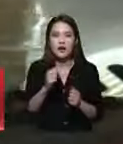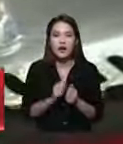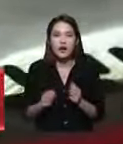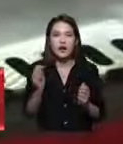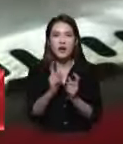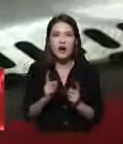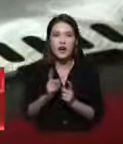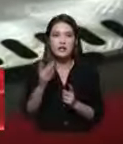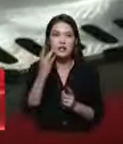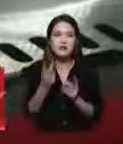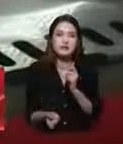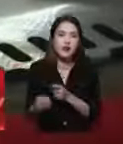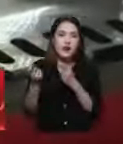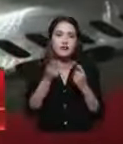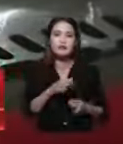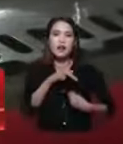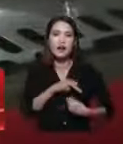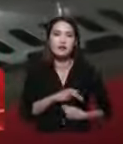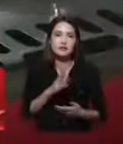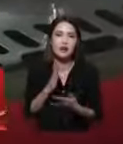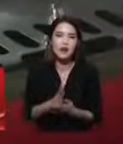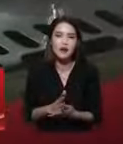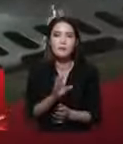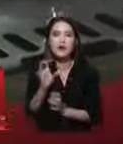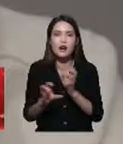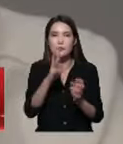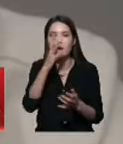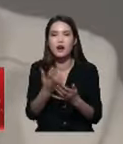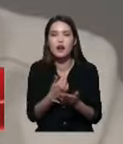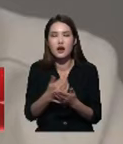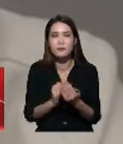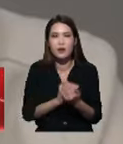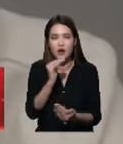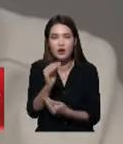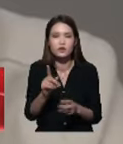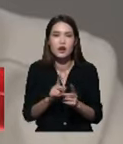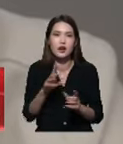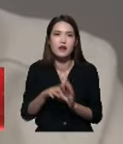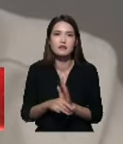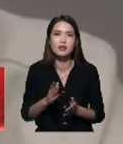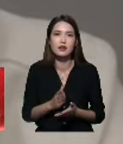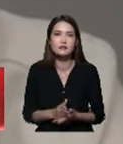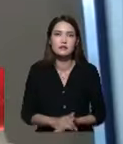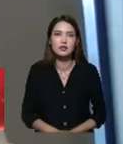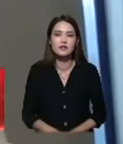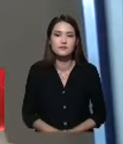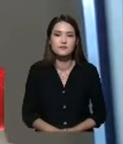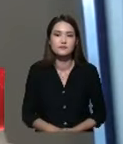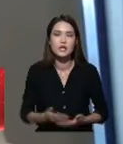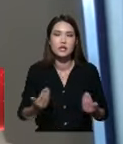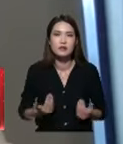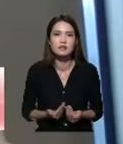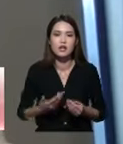цены составляет оплата труда, а люди нуждаются в повышении зарплаты. И эти факторы повлияли на рост. Учитывая,